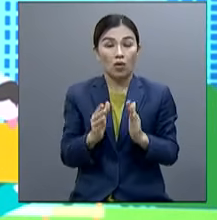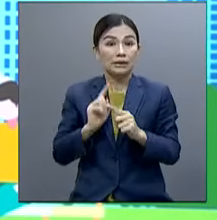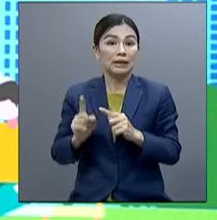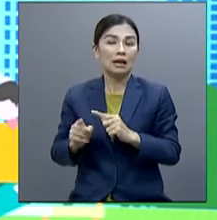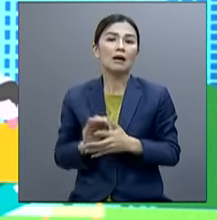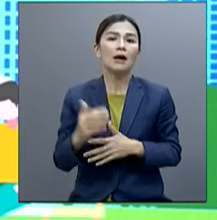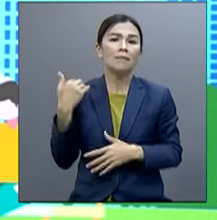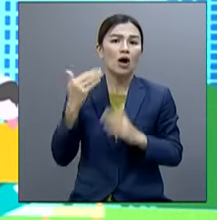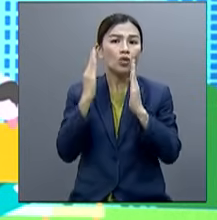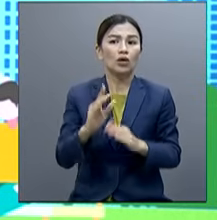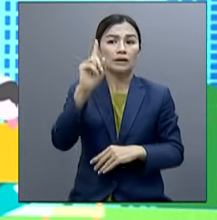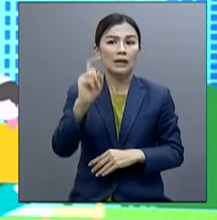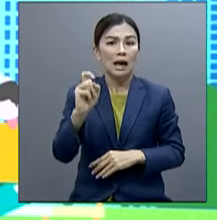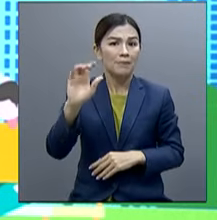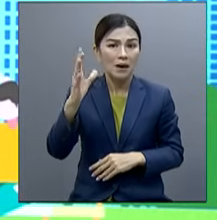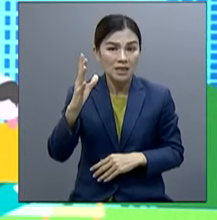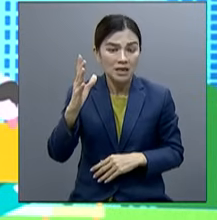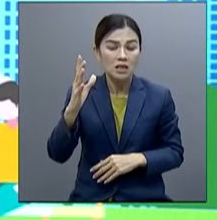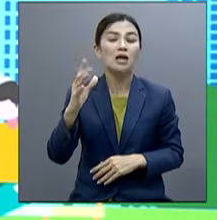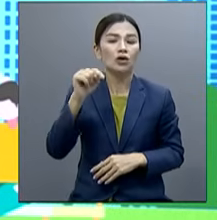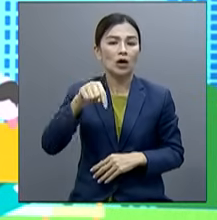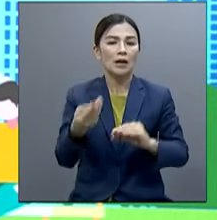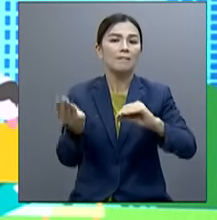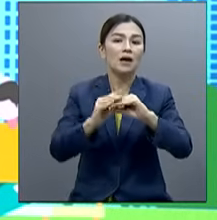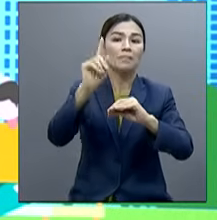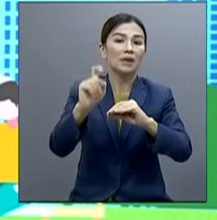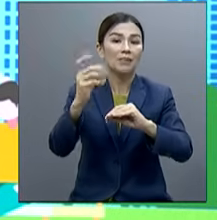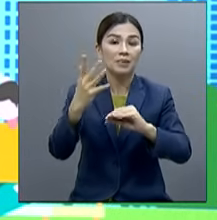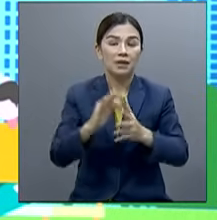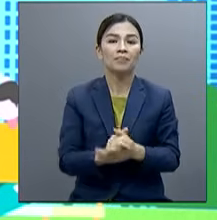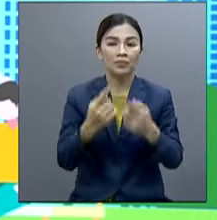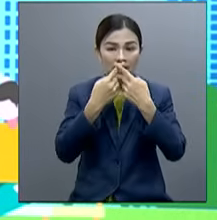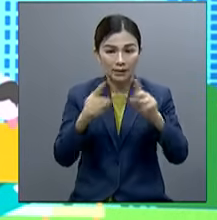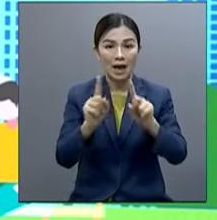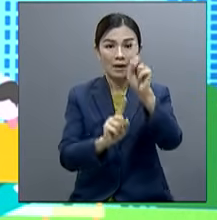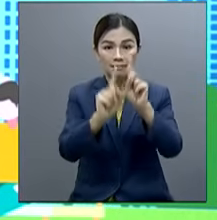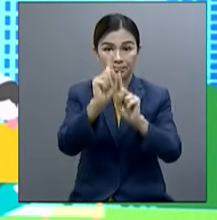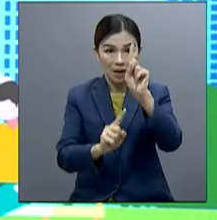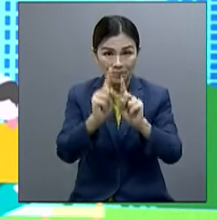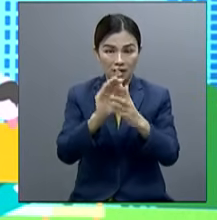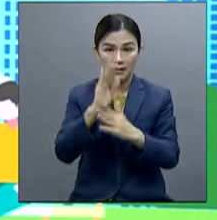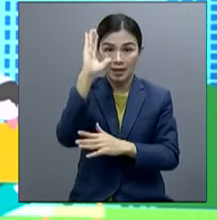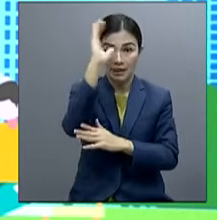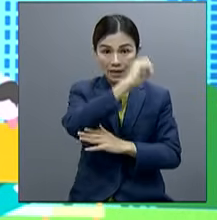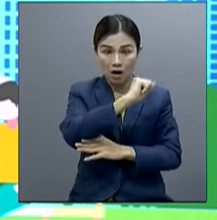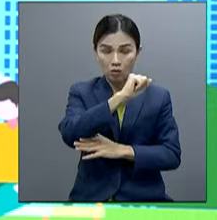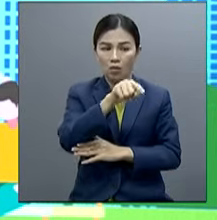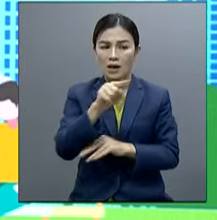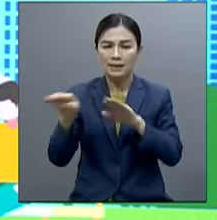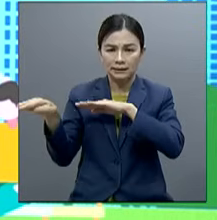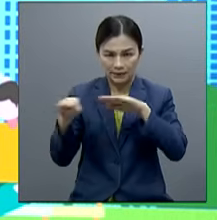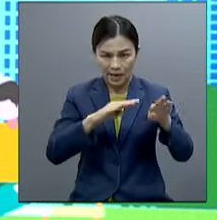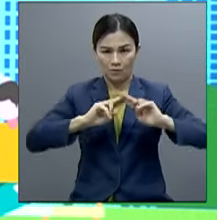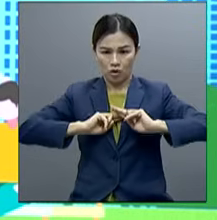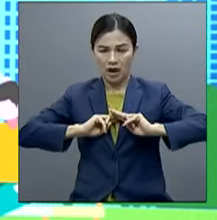จ้งจำนวนผู้เสียชีวิตเพิ่มเติมอย่างไรก็ตามเรื่องของการประเมินสถานการณ์การคาดการณ์นะคะและการเตรียมความพร้อม